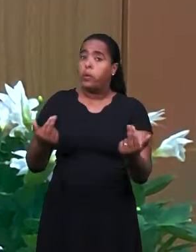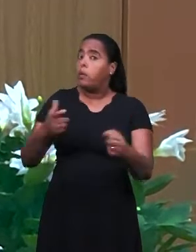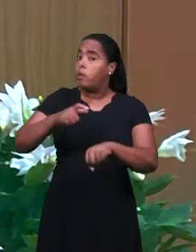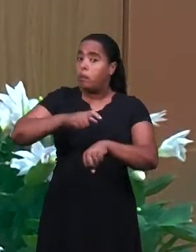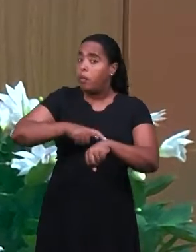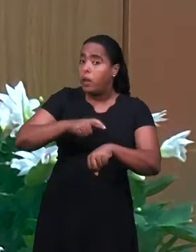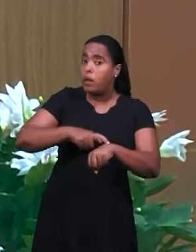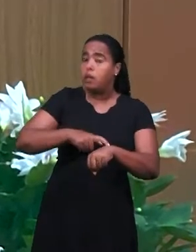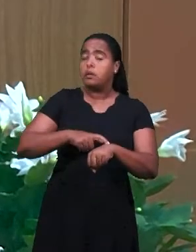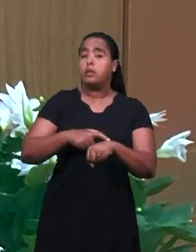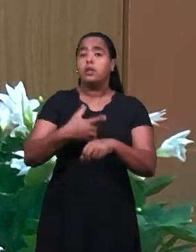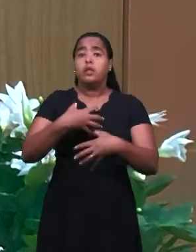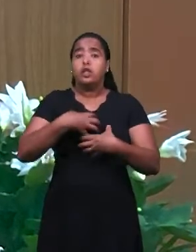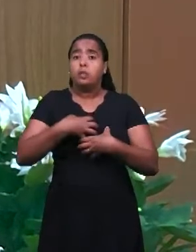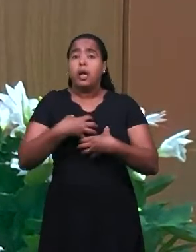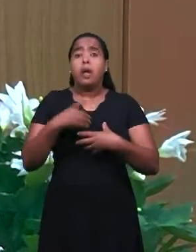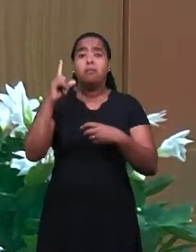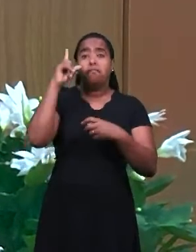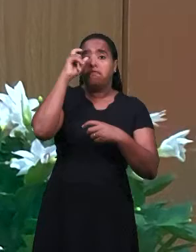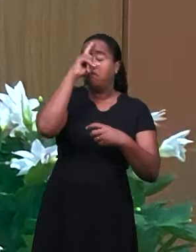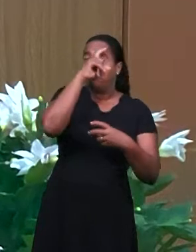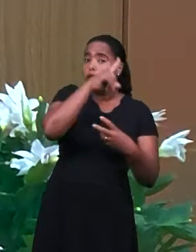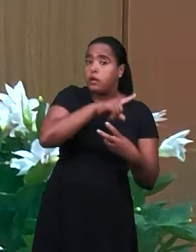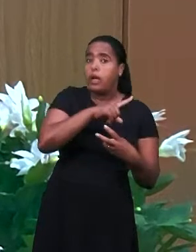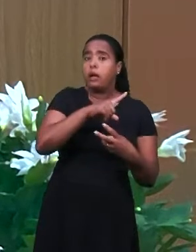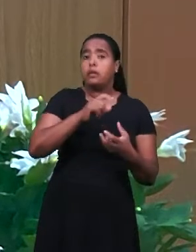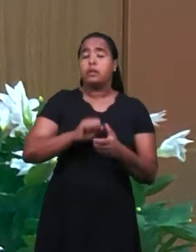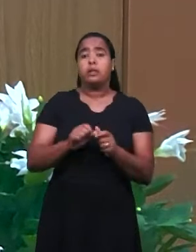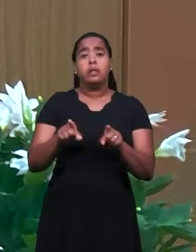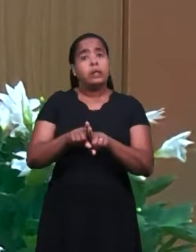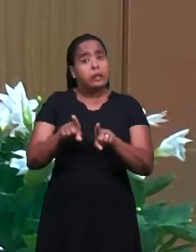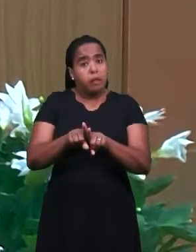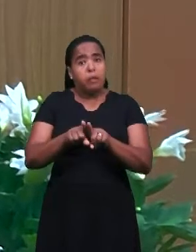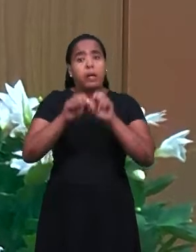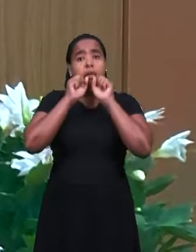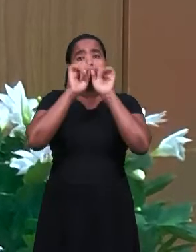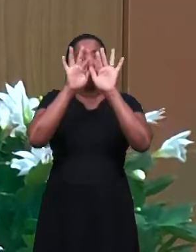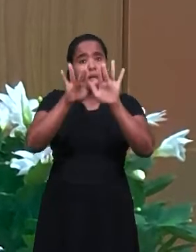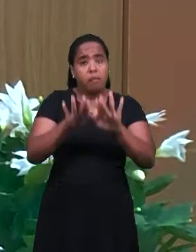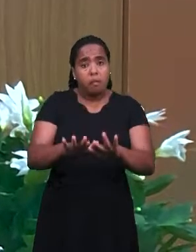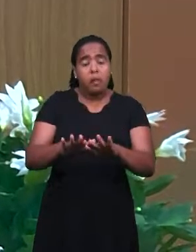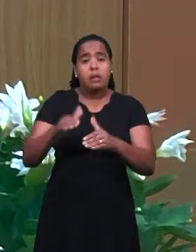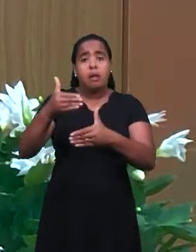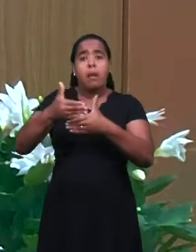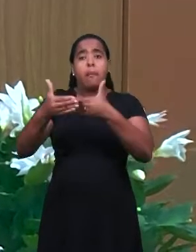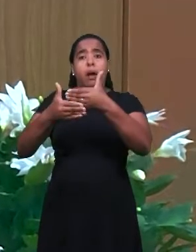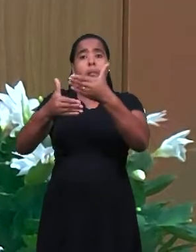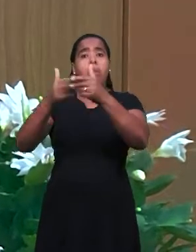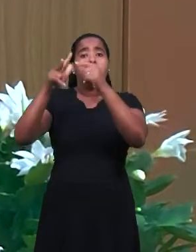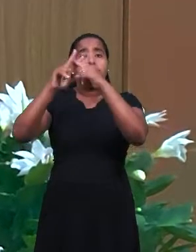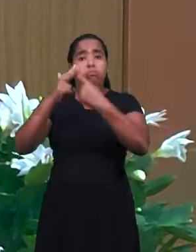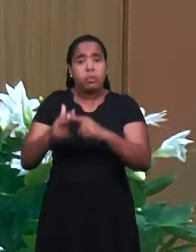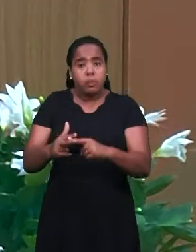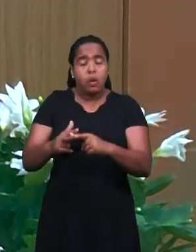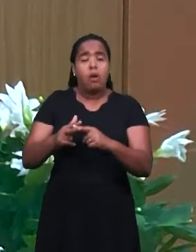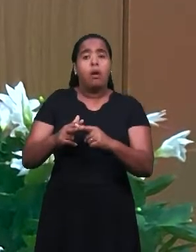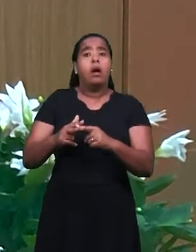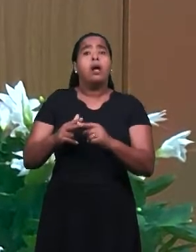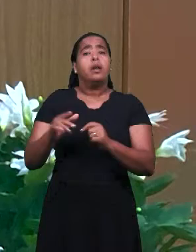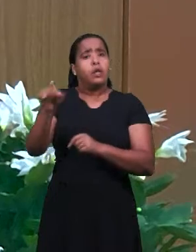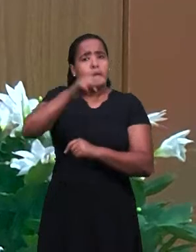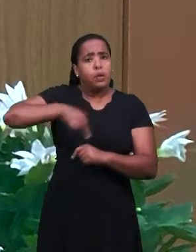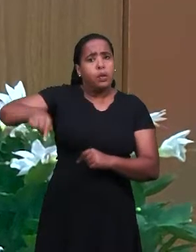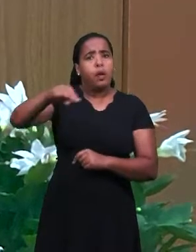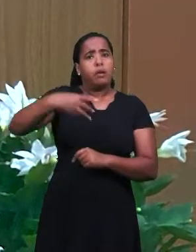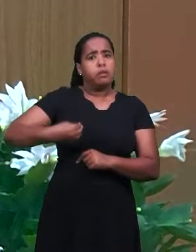же момент, у нас те же самые нужды, те же самые трудности, те же самые благословения,